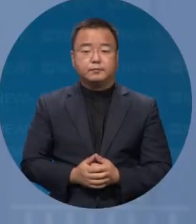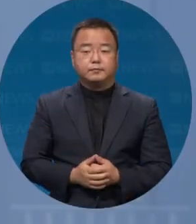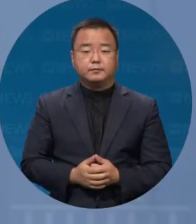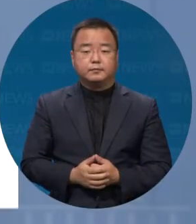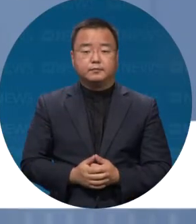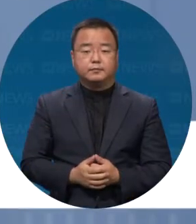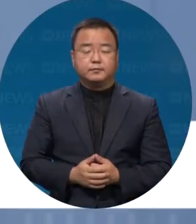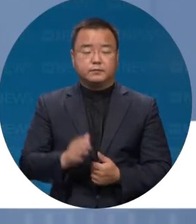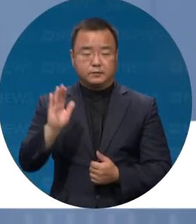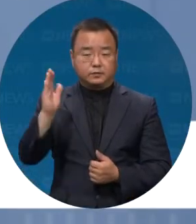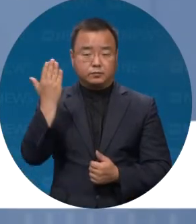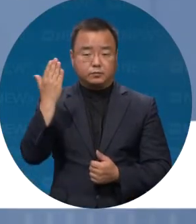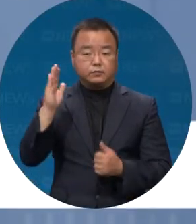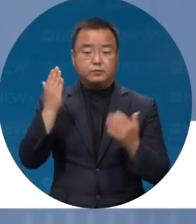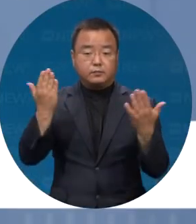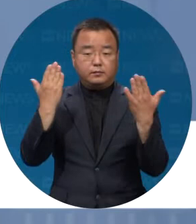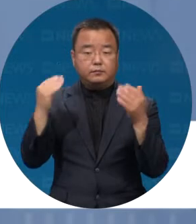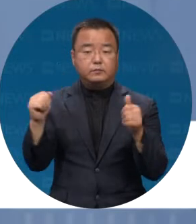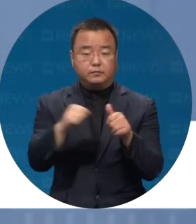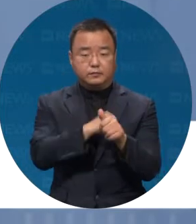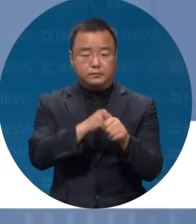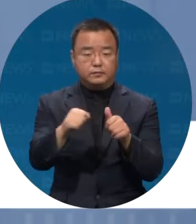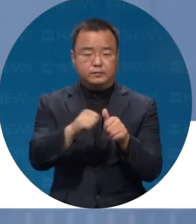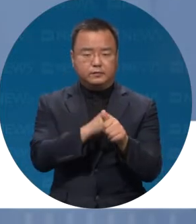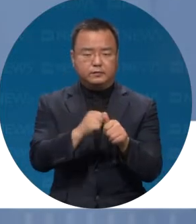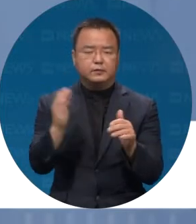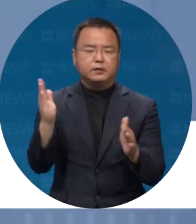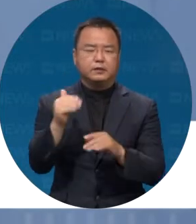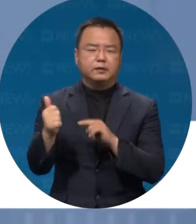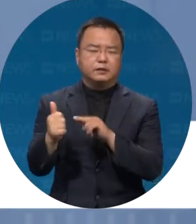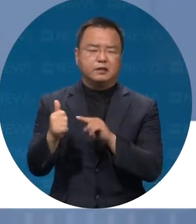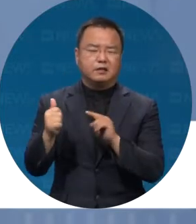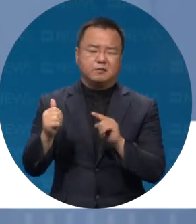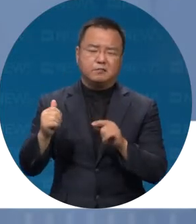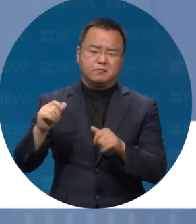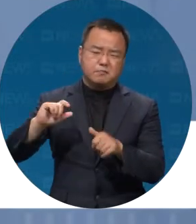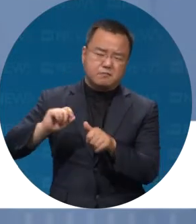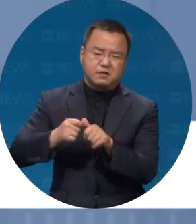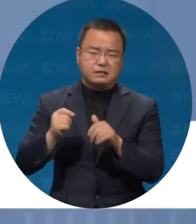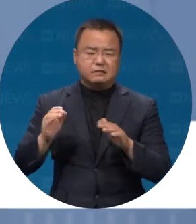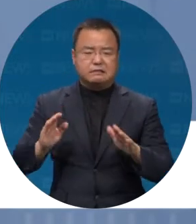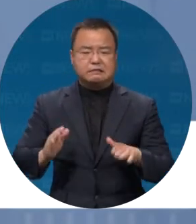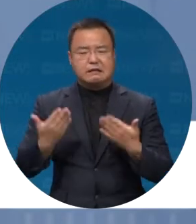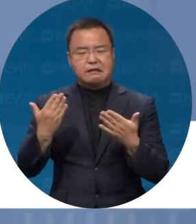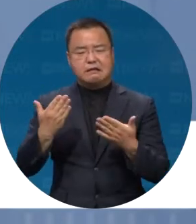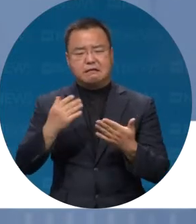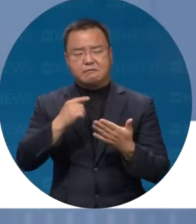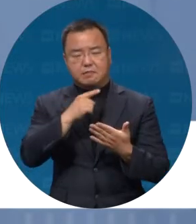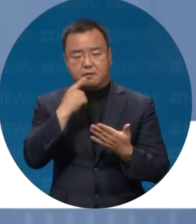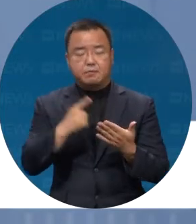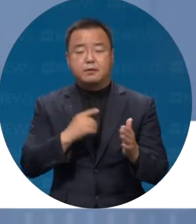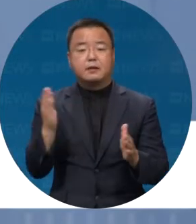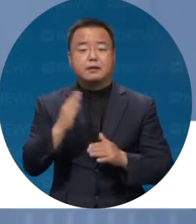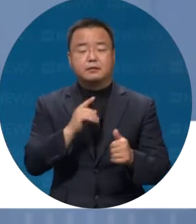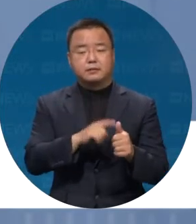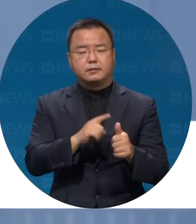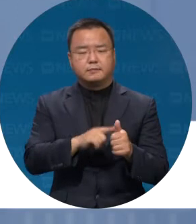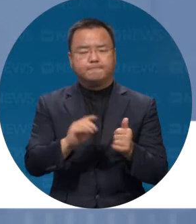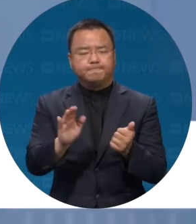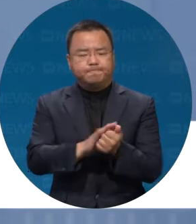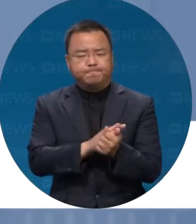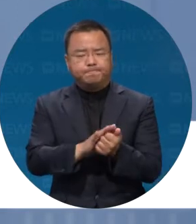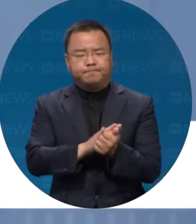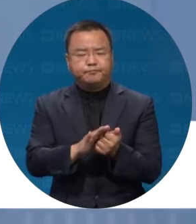측은 학교폭력 가해학생에 대한 솜방망이 처벌과 피해 학생에 대한 솔은 보조 7이